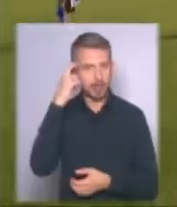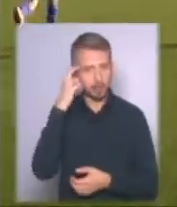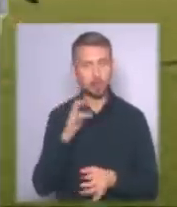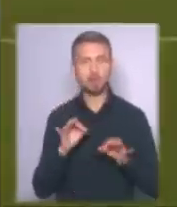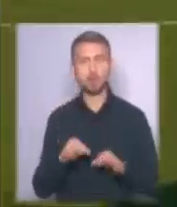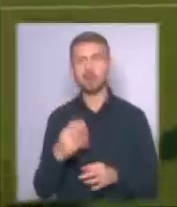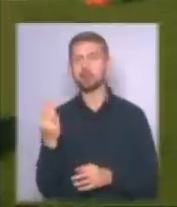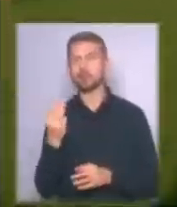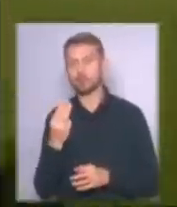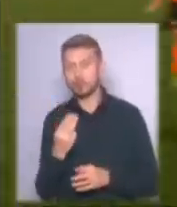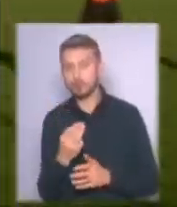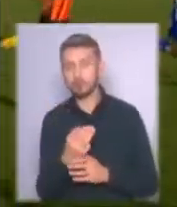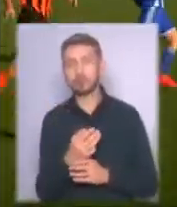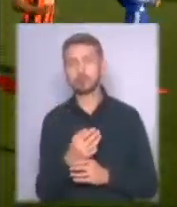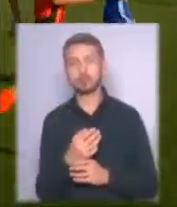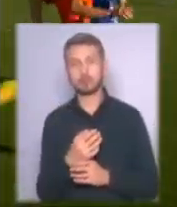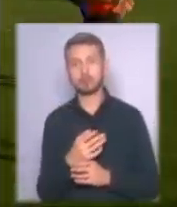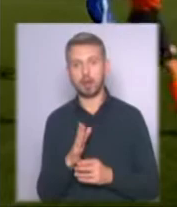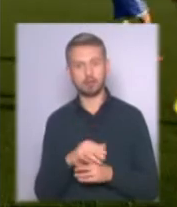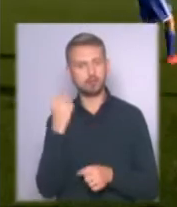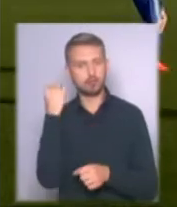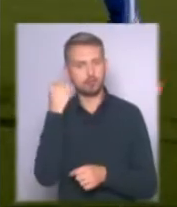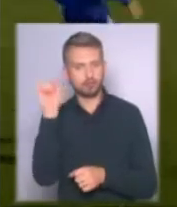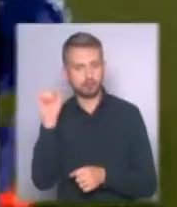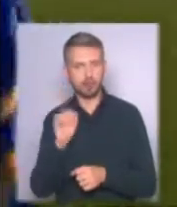гірники реабілітувались у матчі 14-річних. Юнаків